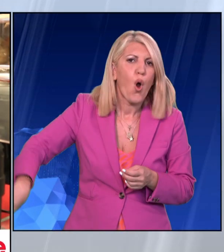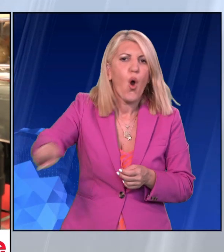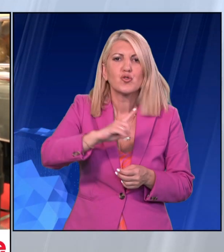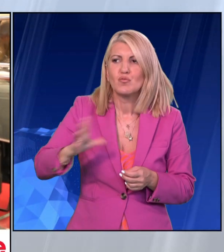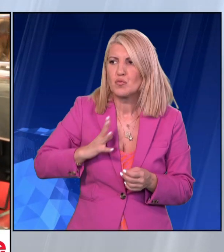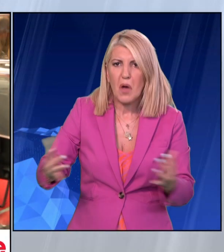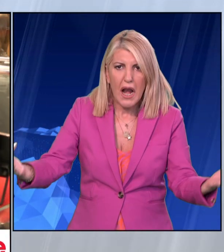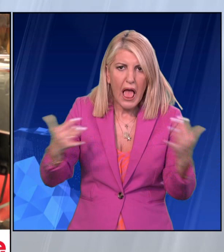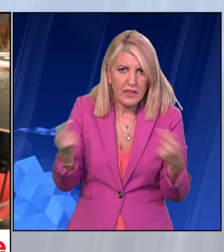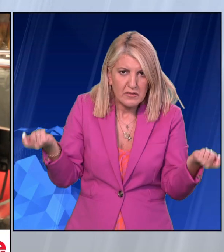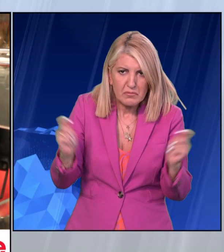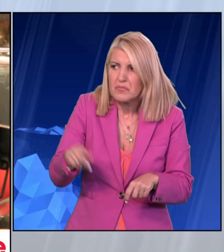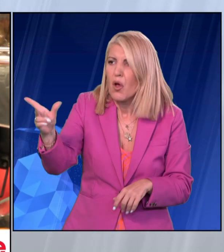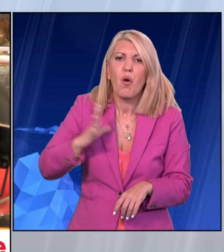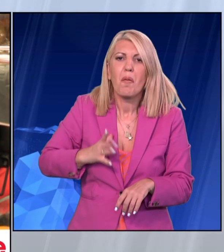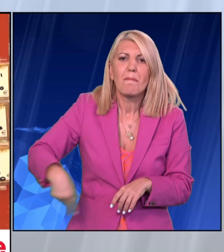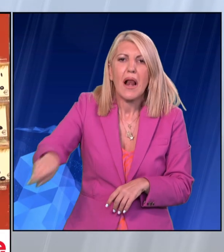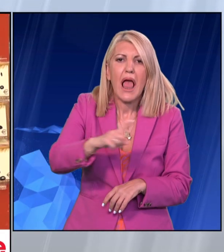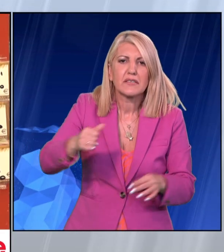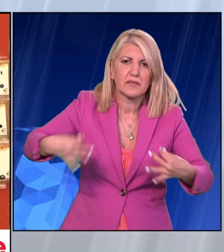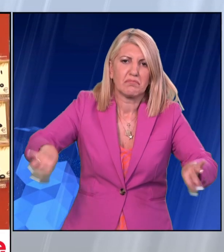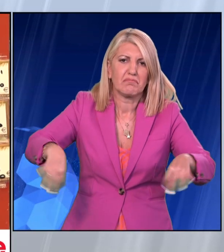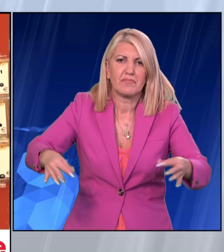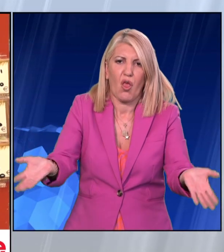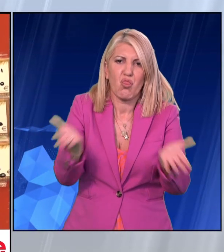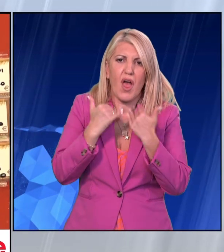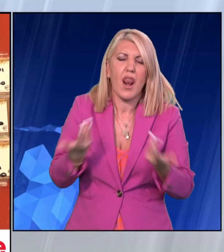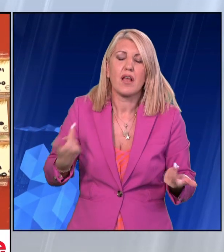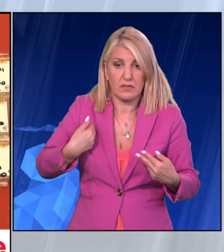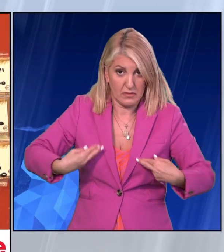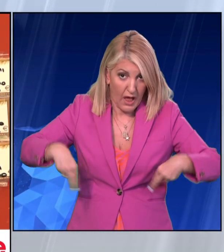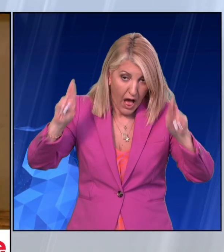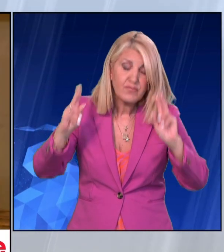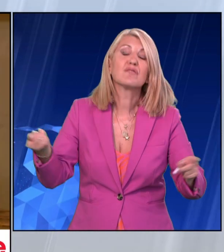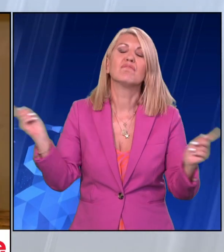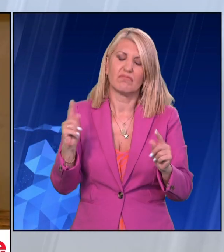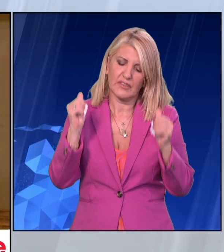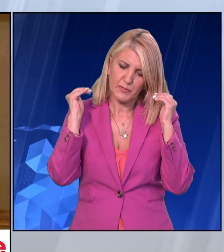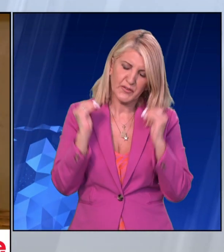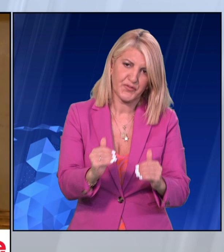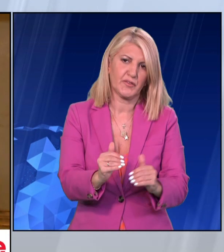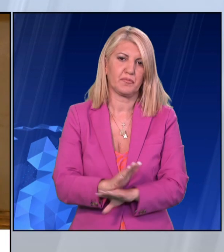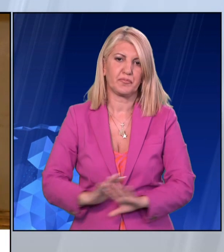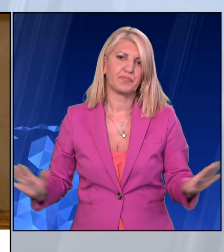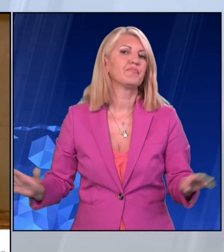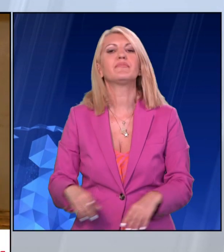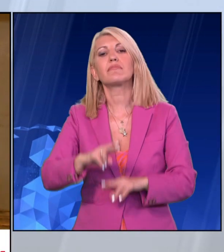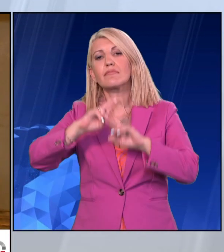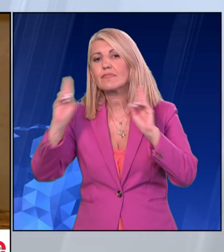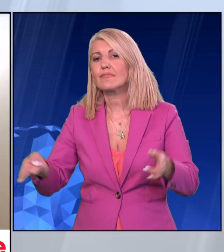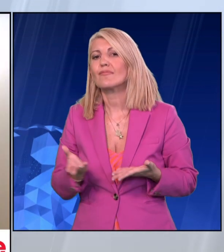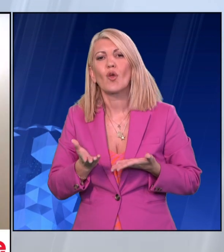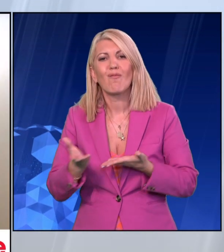αλλιώς χωρίς λεφτά όλοι είναι. Αυτό είναι το πρόβλημα. Δεν υπάρχουν χρήμα. Ταυτόχρονα οι αρτοποιοί έχουν δεσμευτεί ότι